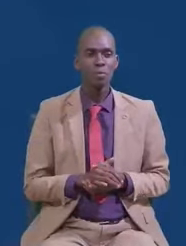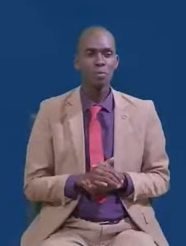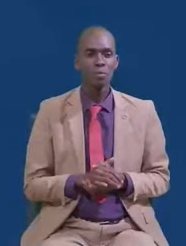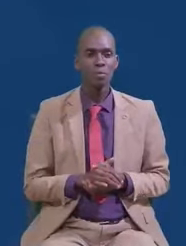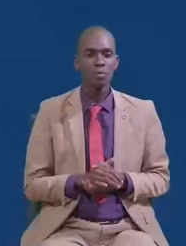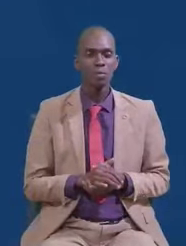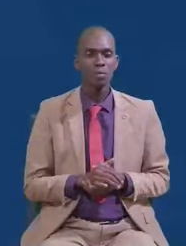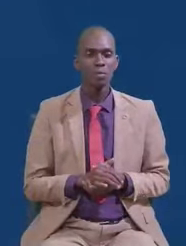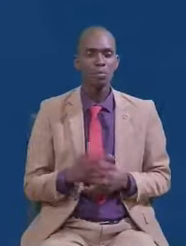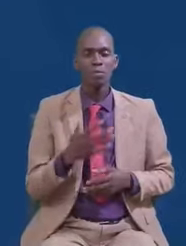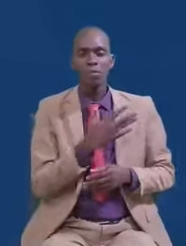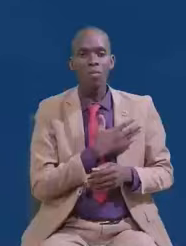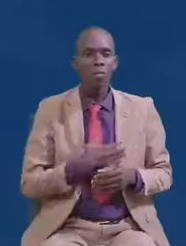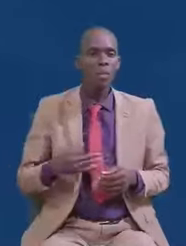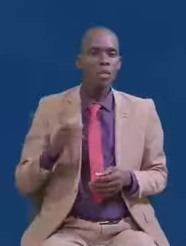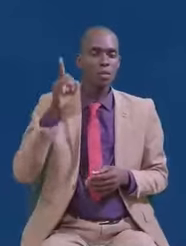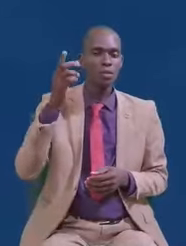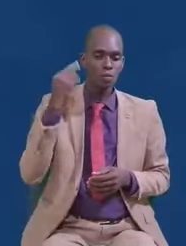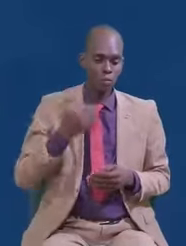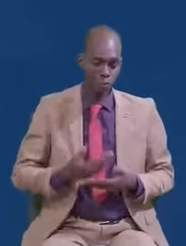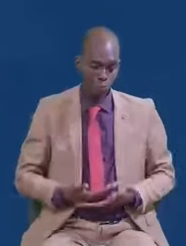né à cause de vous.